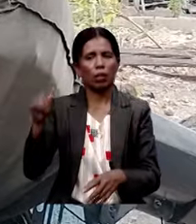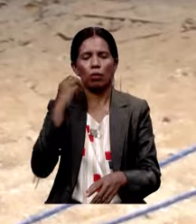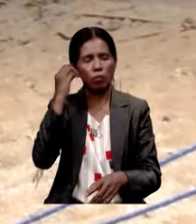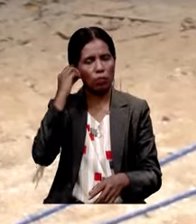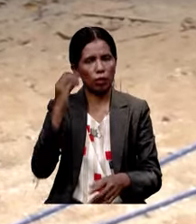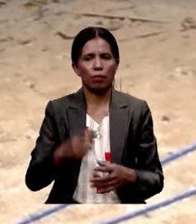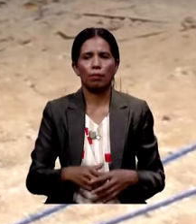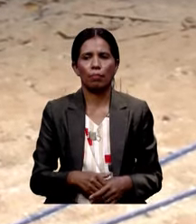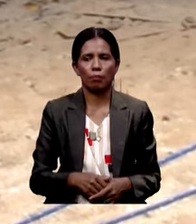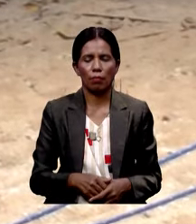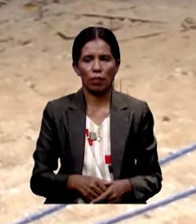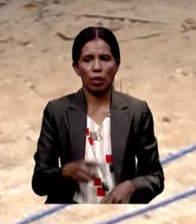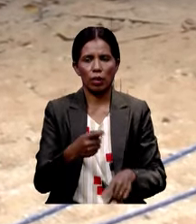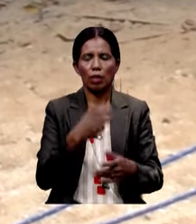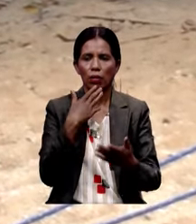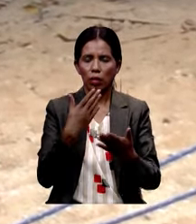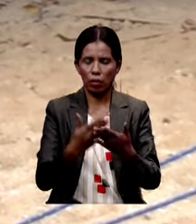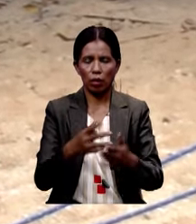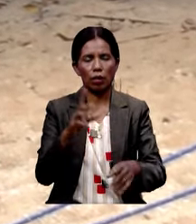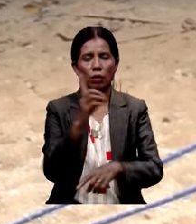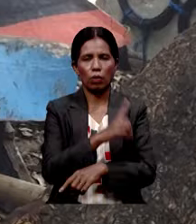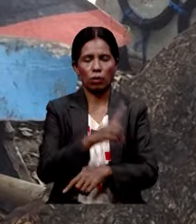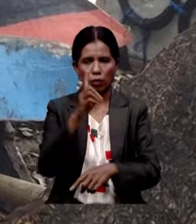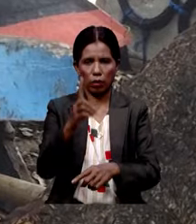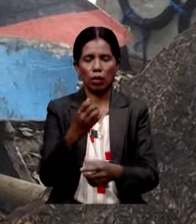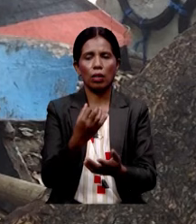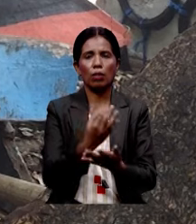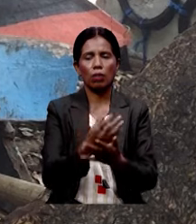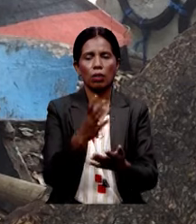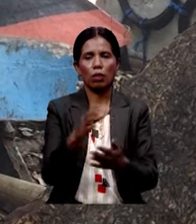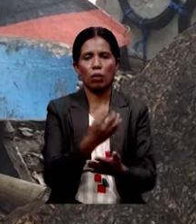selu klae bangira tempo dia kada loron pescador sira hetan rendimento dolar